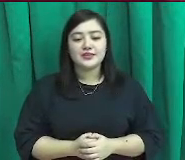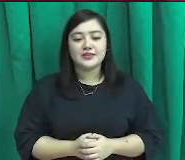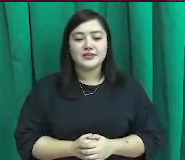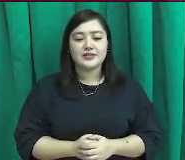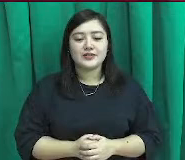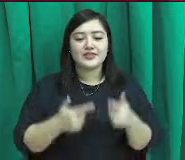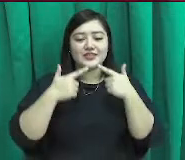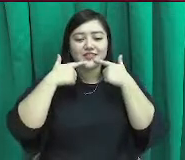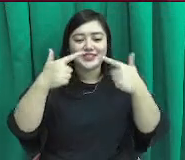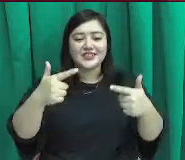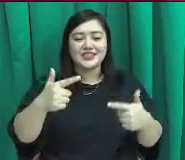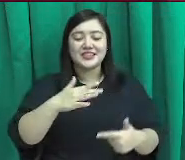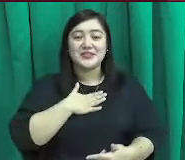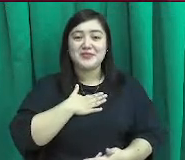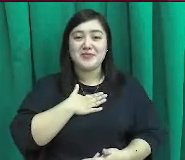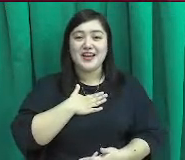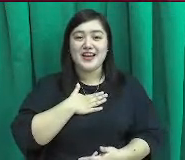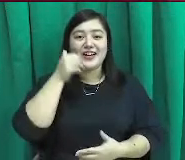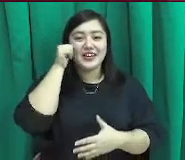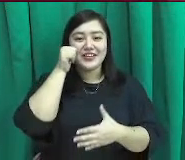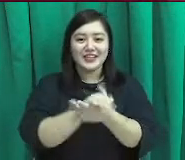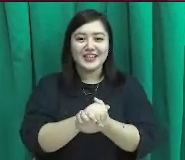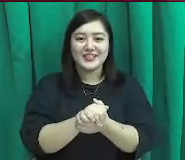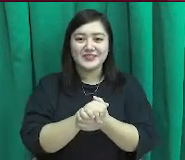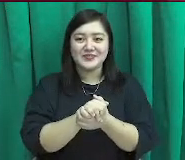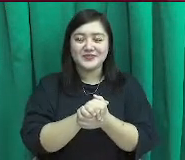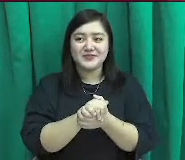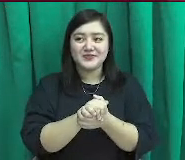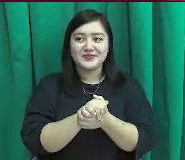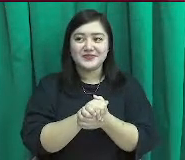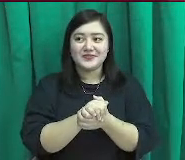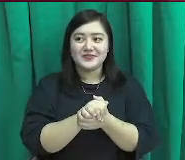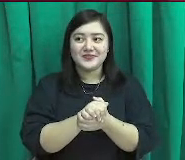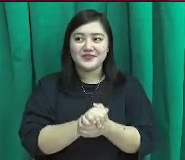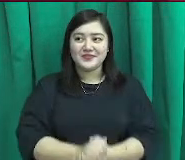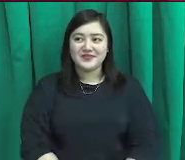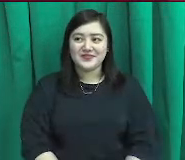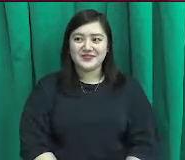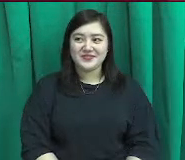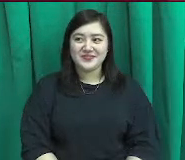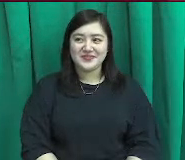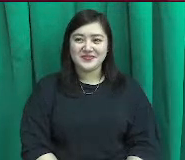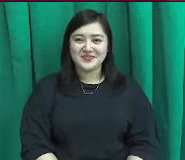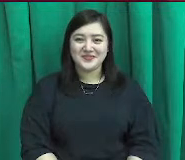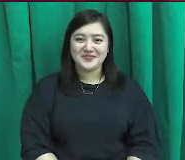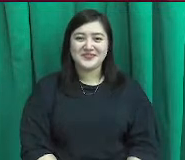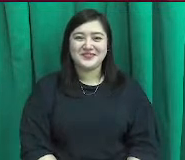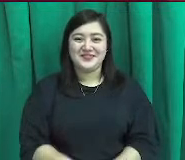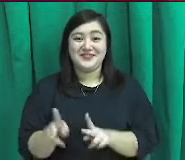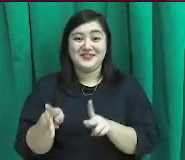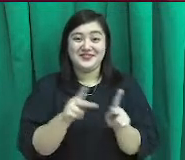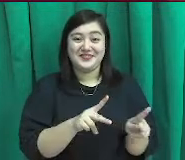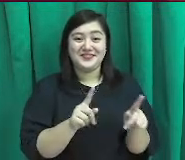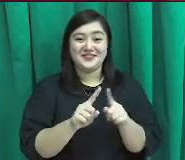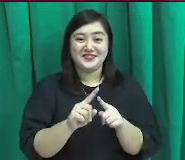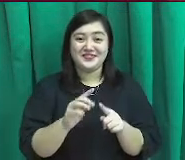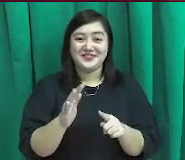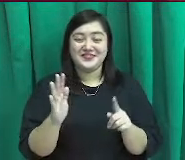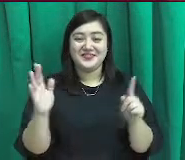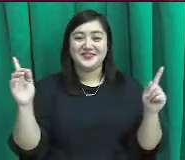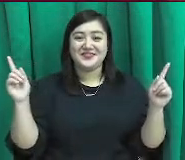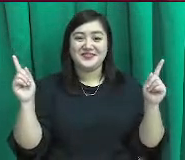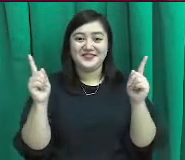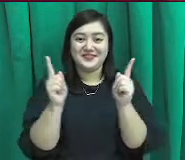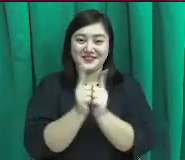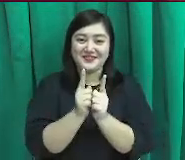Arog. Magandang tanghali sa iyo dyan. Sabi ni Brother Noel, prepare daw to meet thy God. Brother Noel,